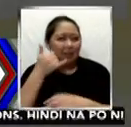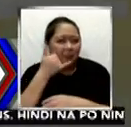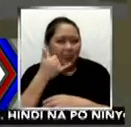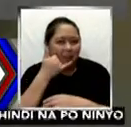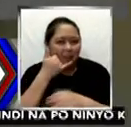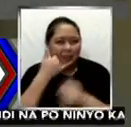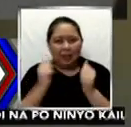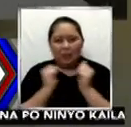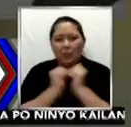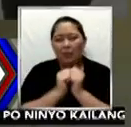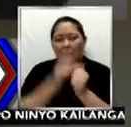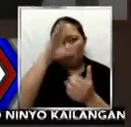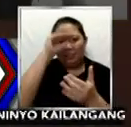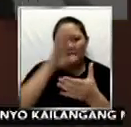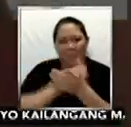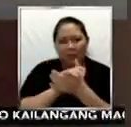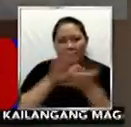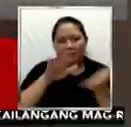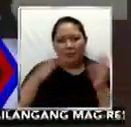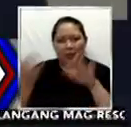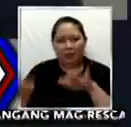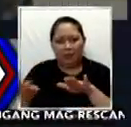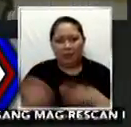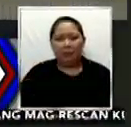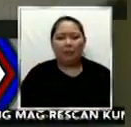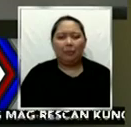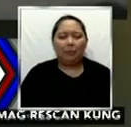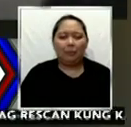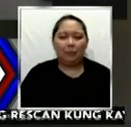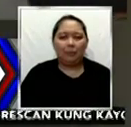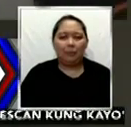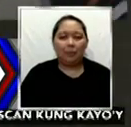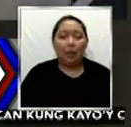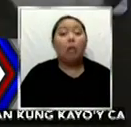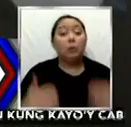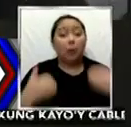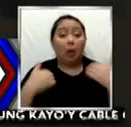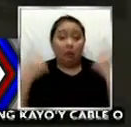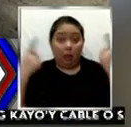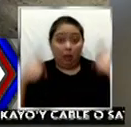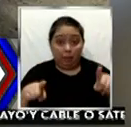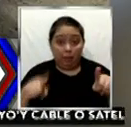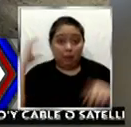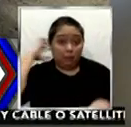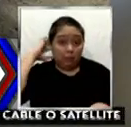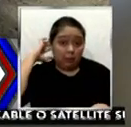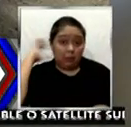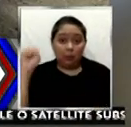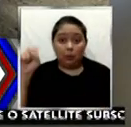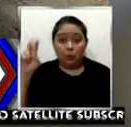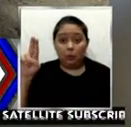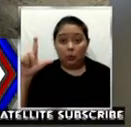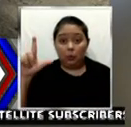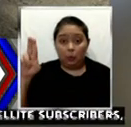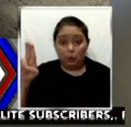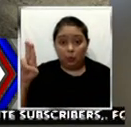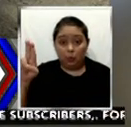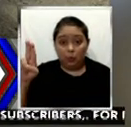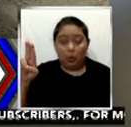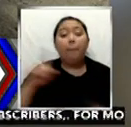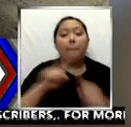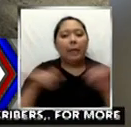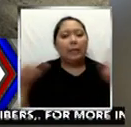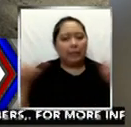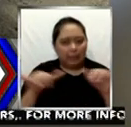Sulu, nalagasan din ang militar matapos pasabugan ng improvised explosive ng CPT-NPA sa Barangay Carabalan,